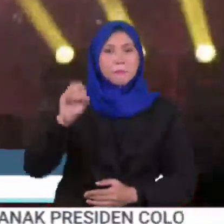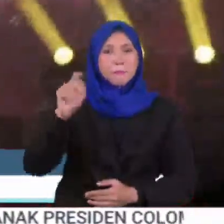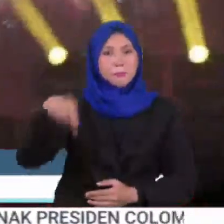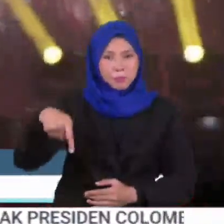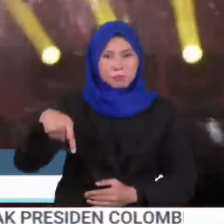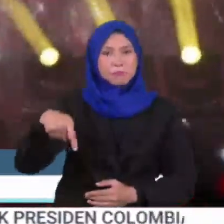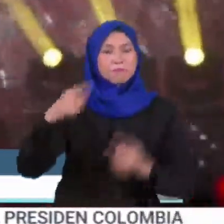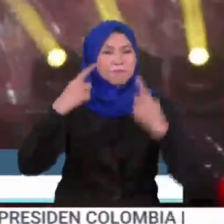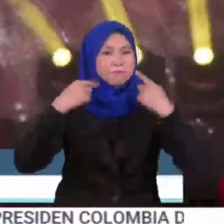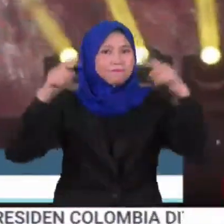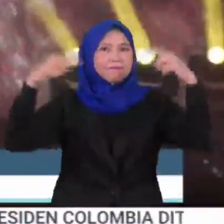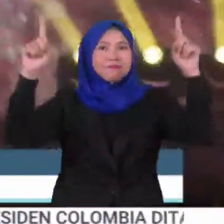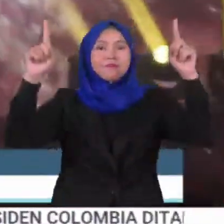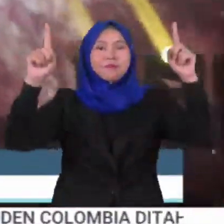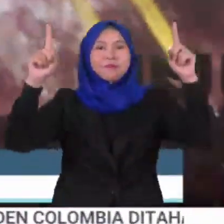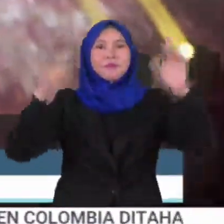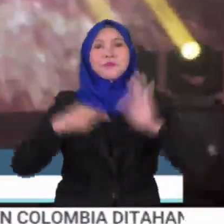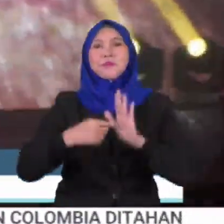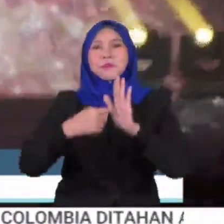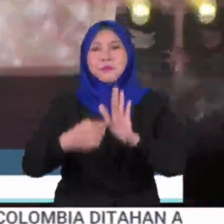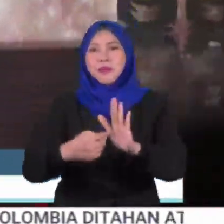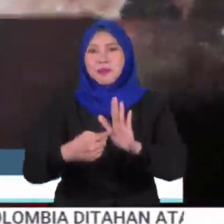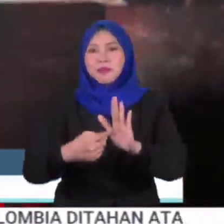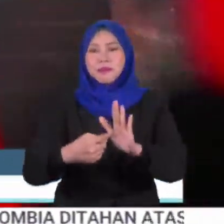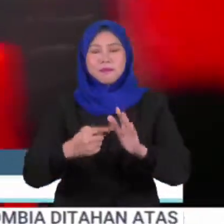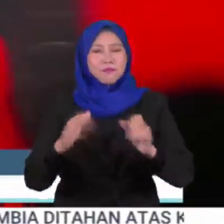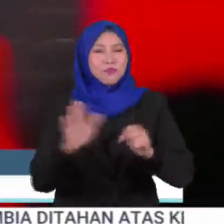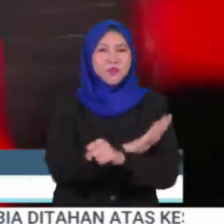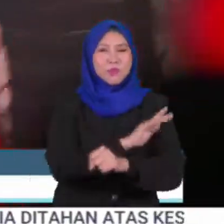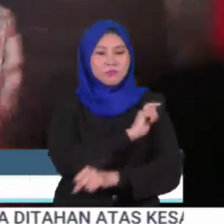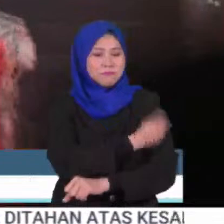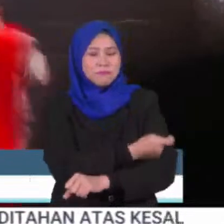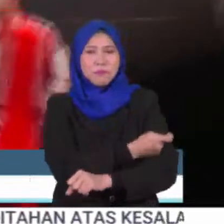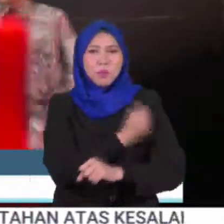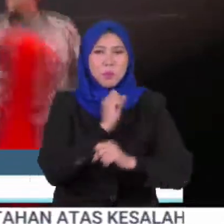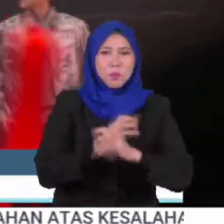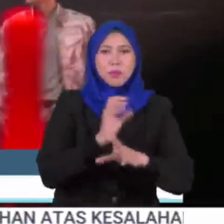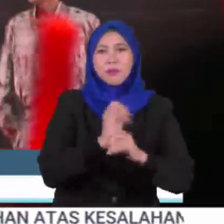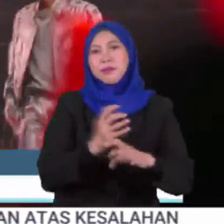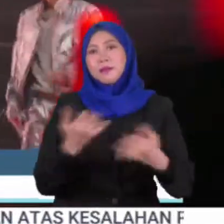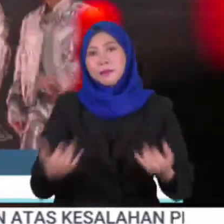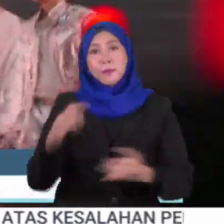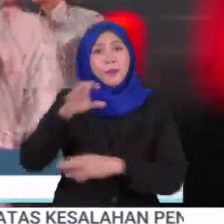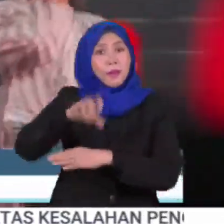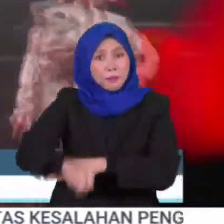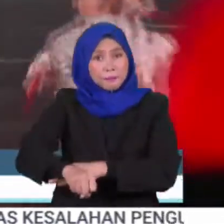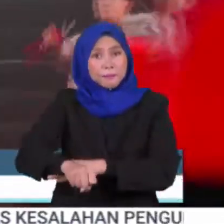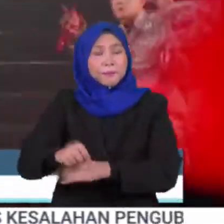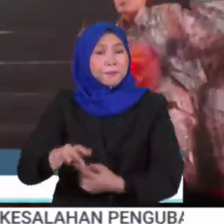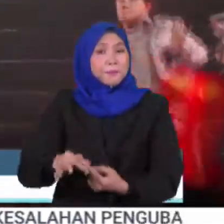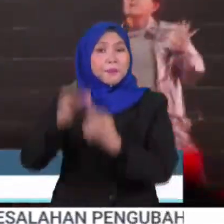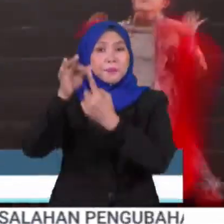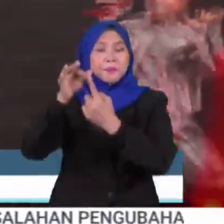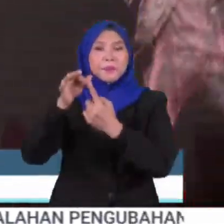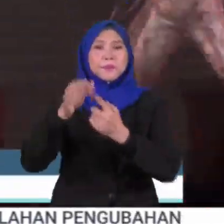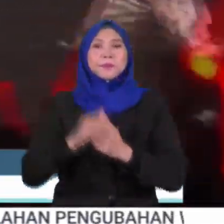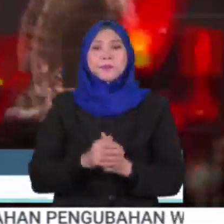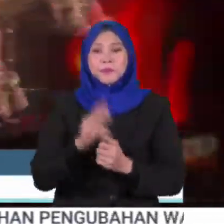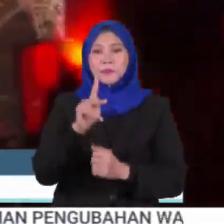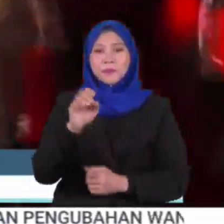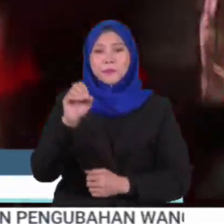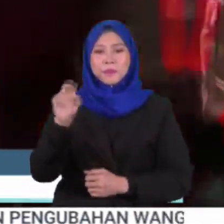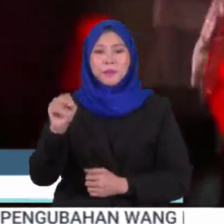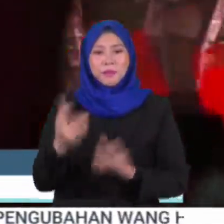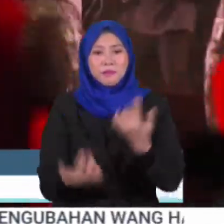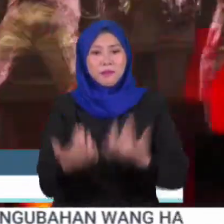Selatan yang terkenal, menampilkan persembahan penuh tenaga. Salah satu acara kemuncak pada malam itu ialah Lautan Confire